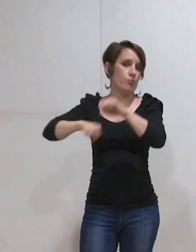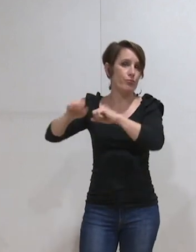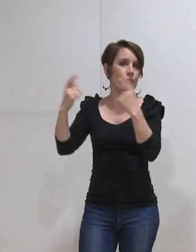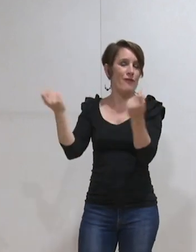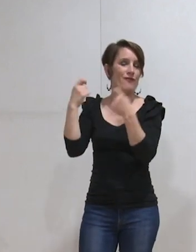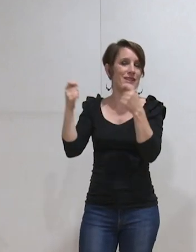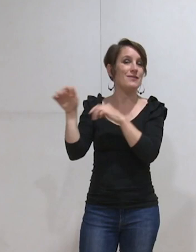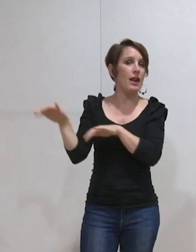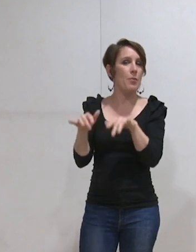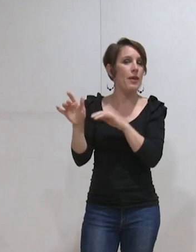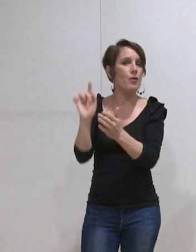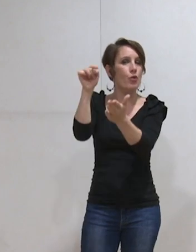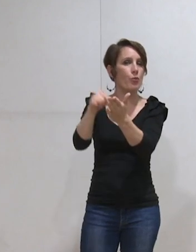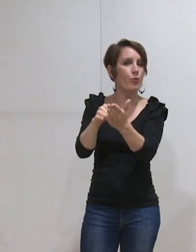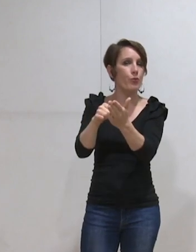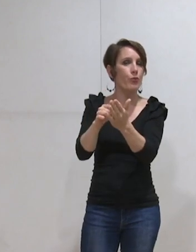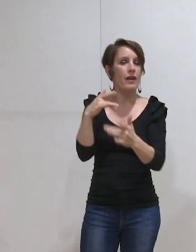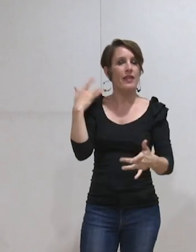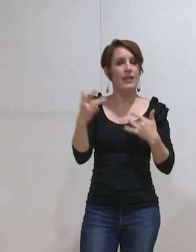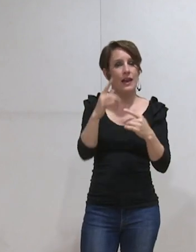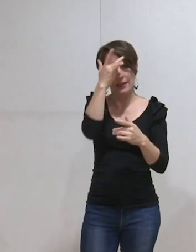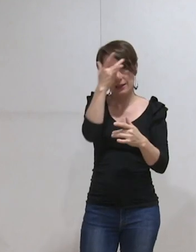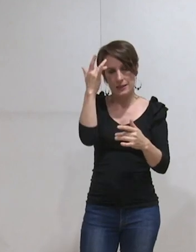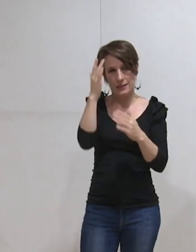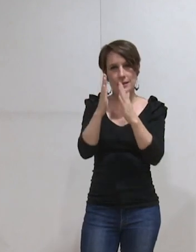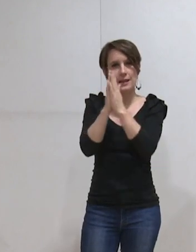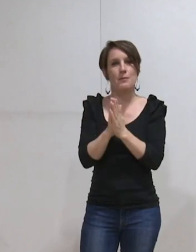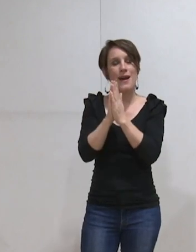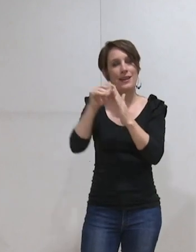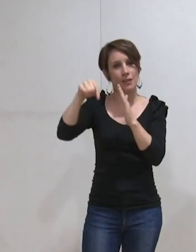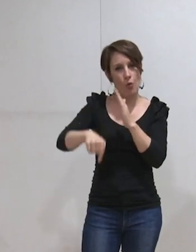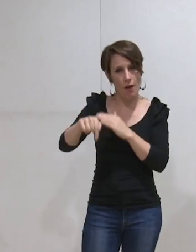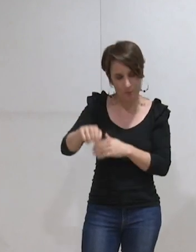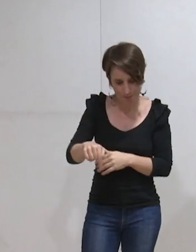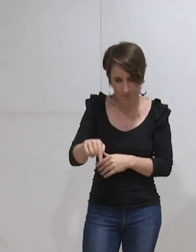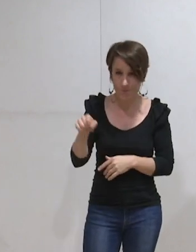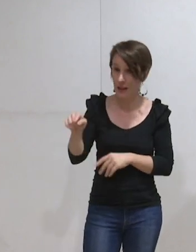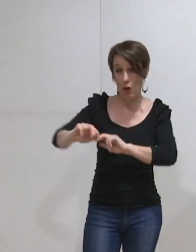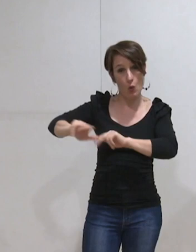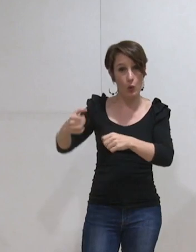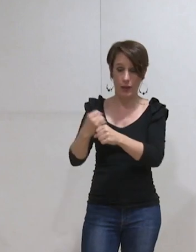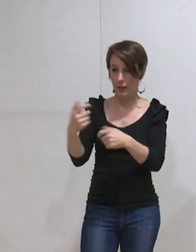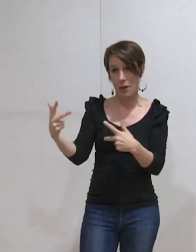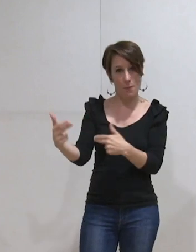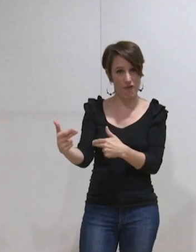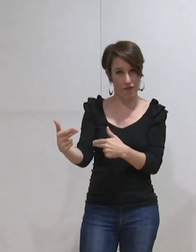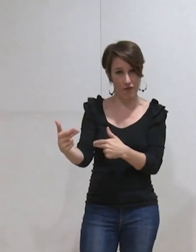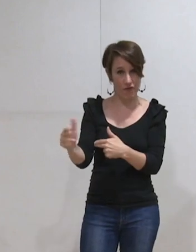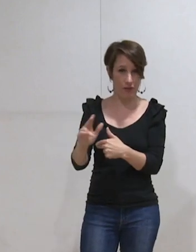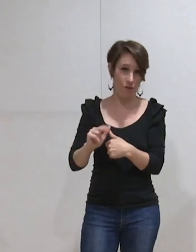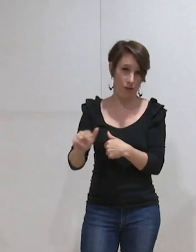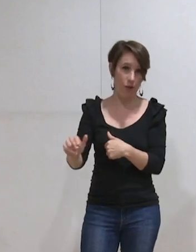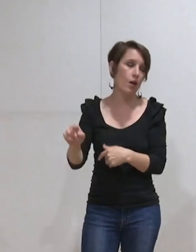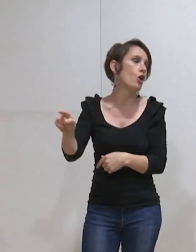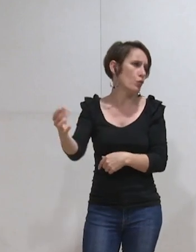piano même si celui-ci a exprimé l'idée qu'il pourrait euh euh faire valoir ses droits à la retraite vous savez très bien